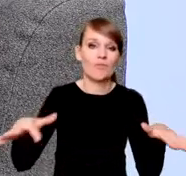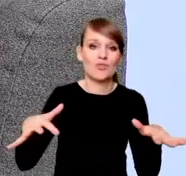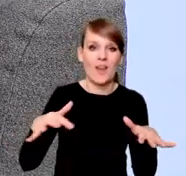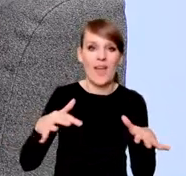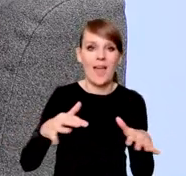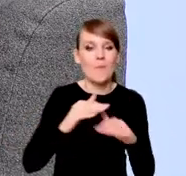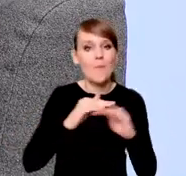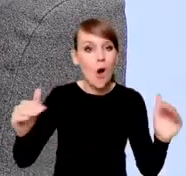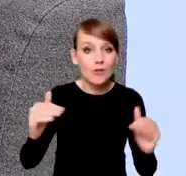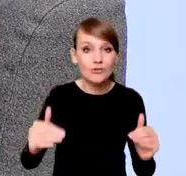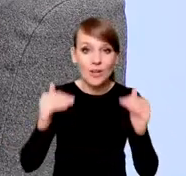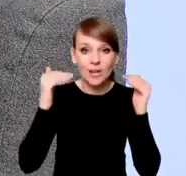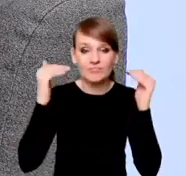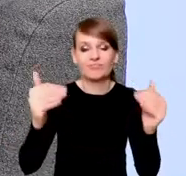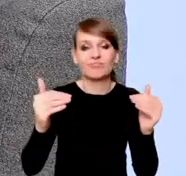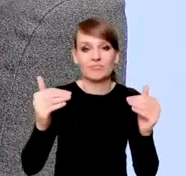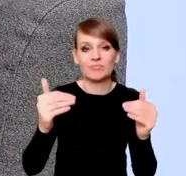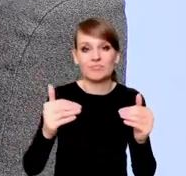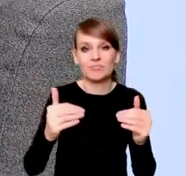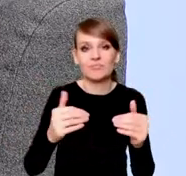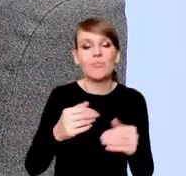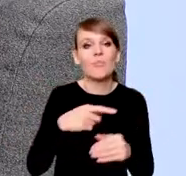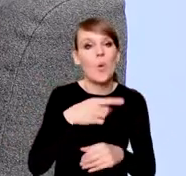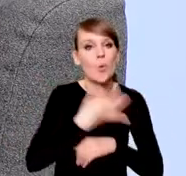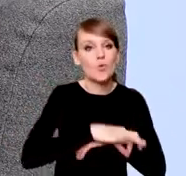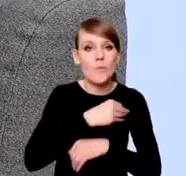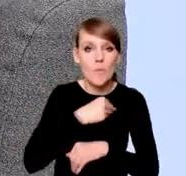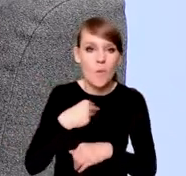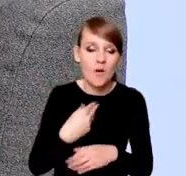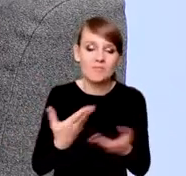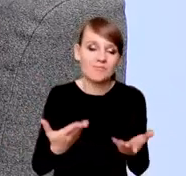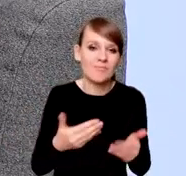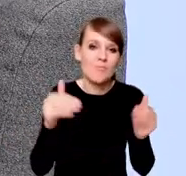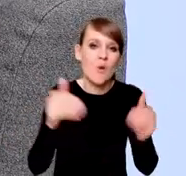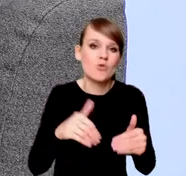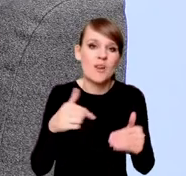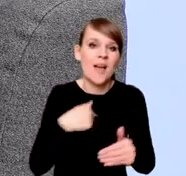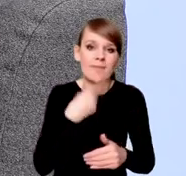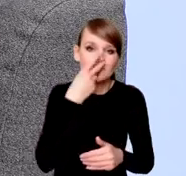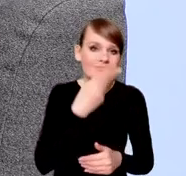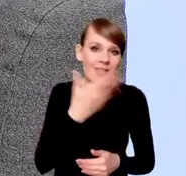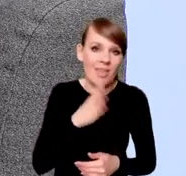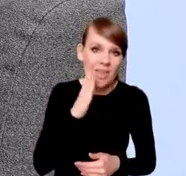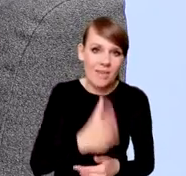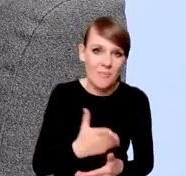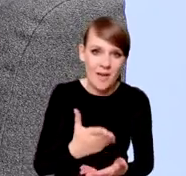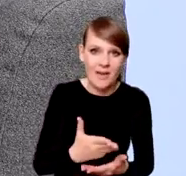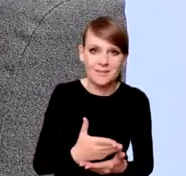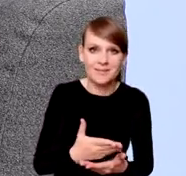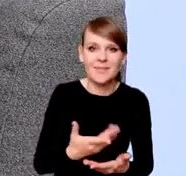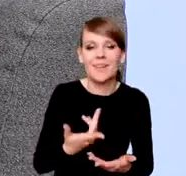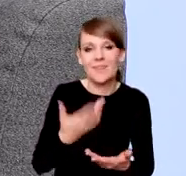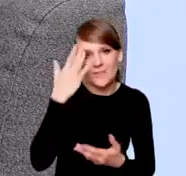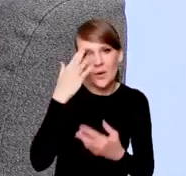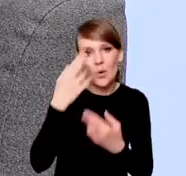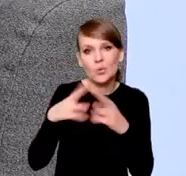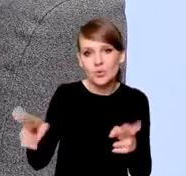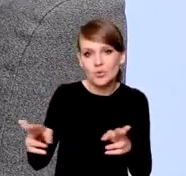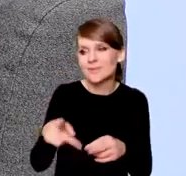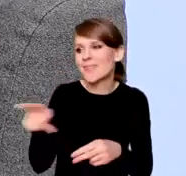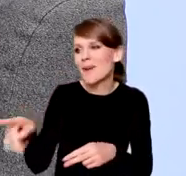poziomu polskich uczelni. Więc to jest ta różnica, prawda? Różnica pokoleniowa. Bardzo dobrze,